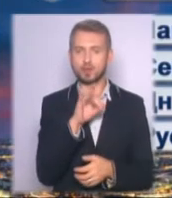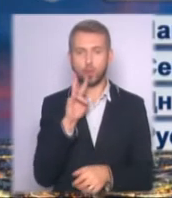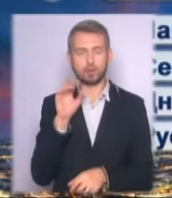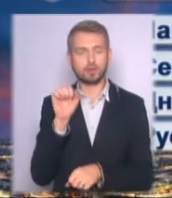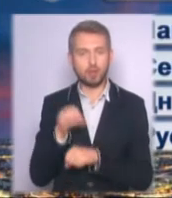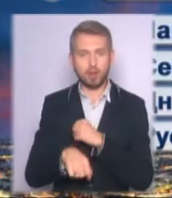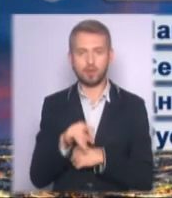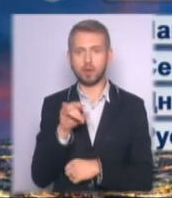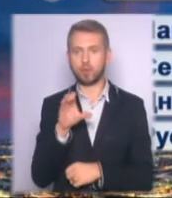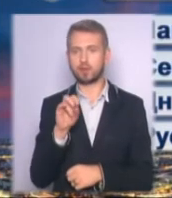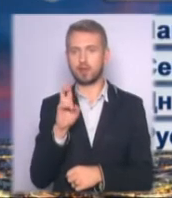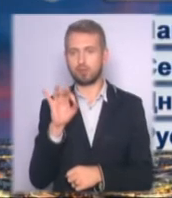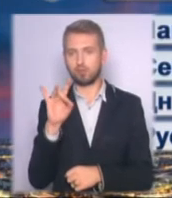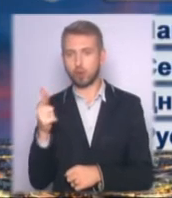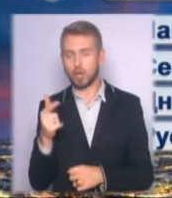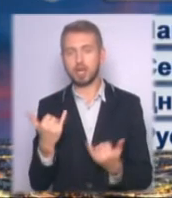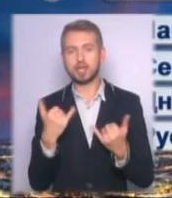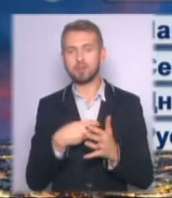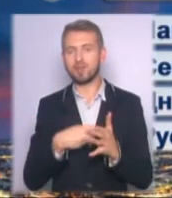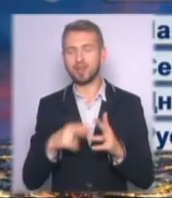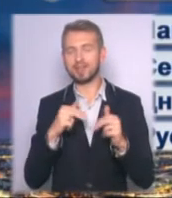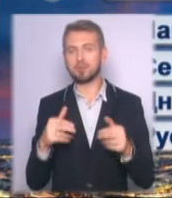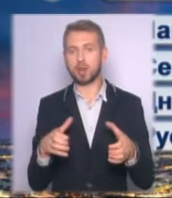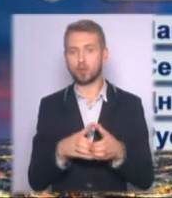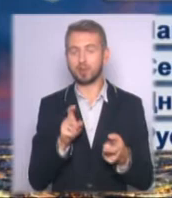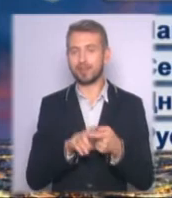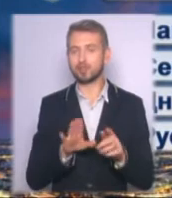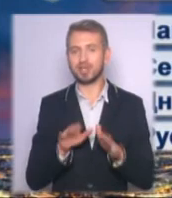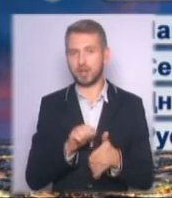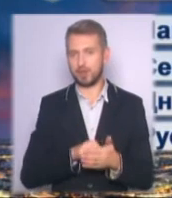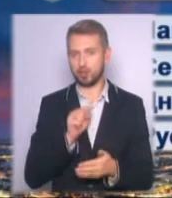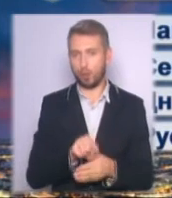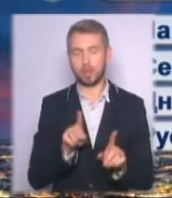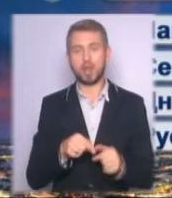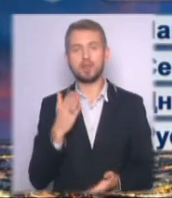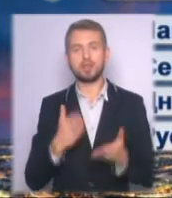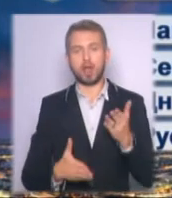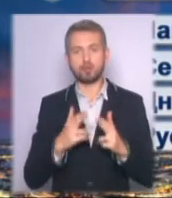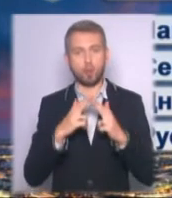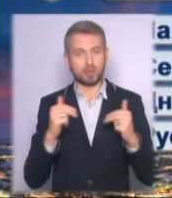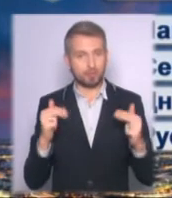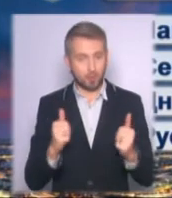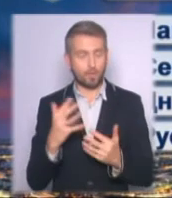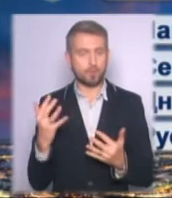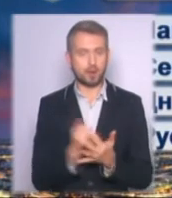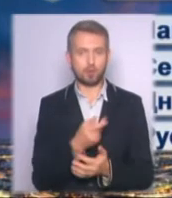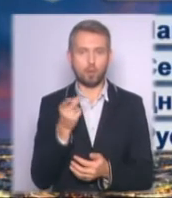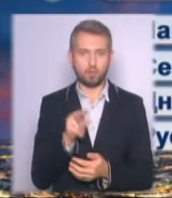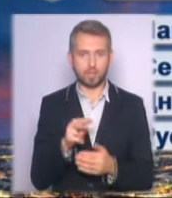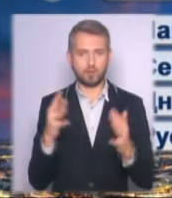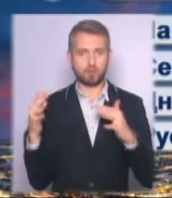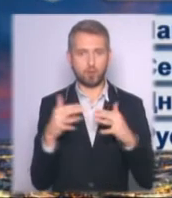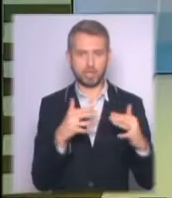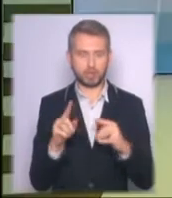Русенборг. І тепер вихід Дніпра з групи залежить не лише від нього, навіть якщо підопічні Маркевича виграють обидва поєдинки,